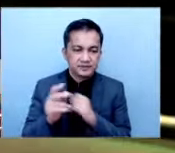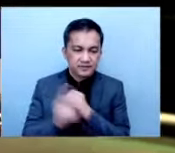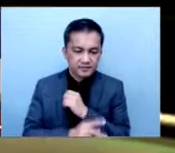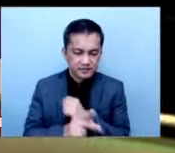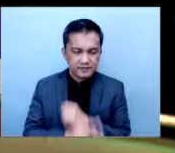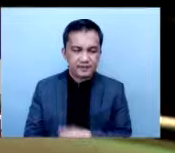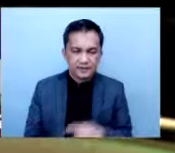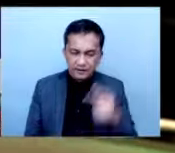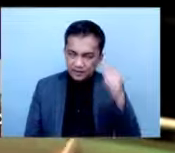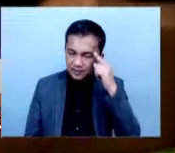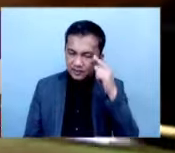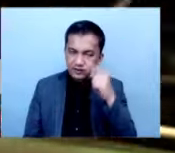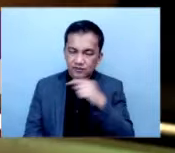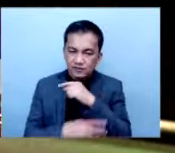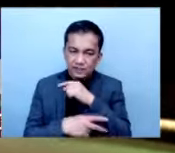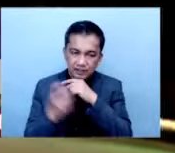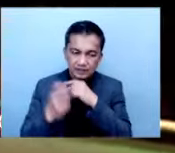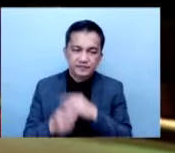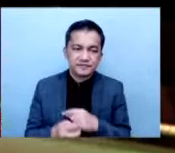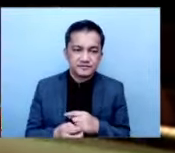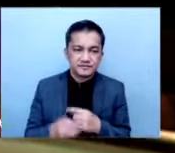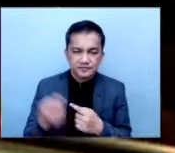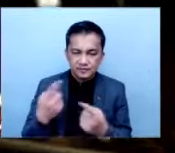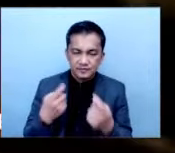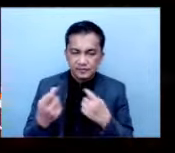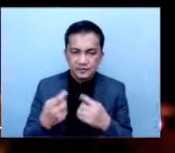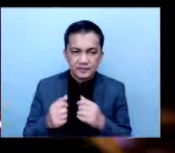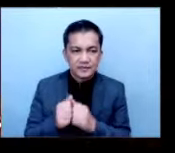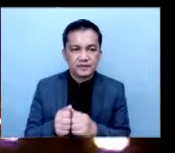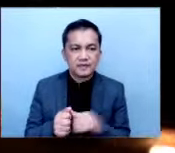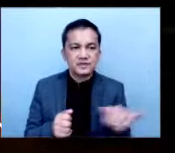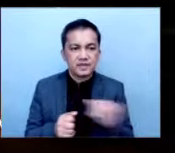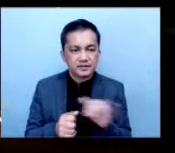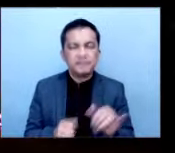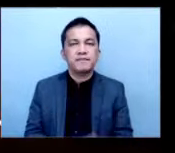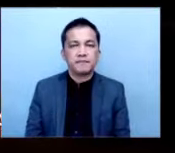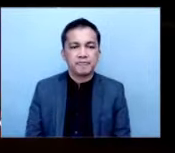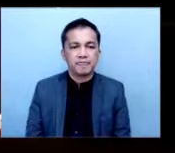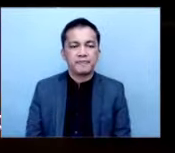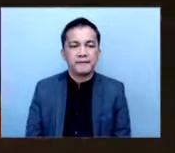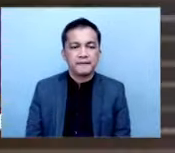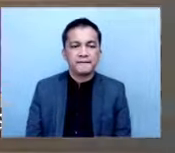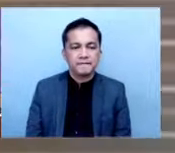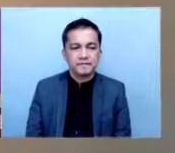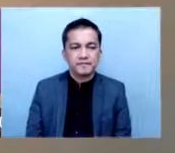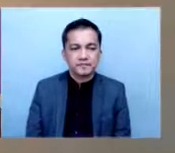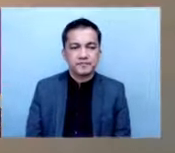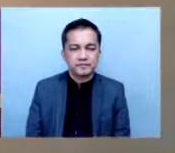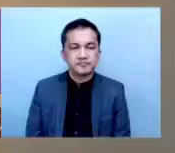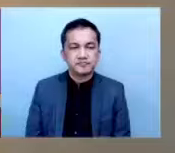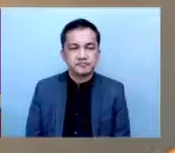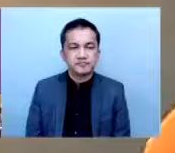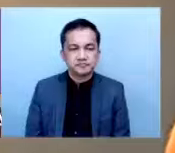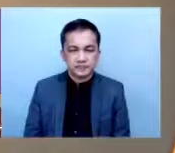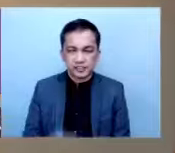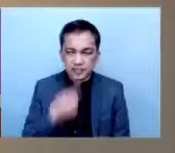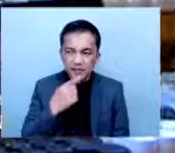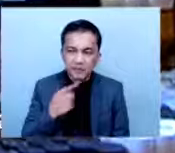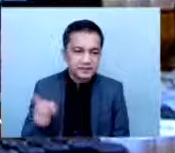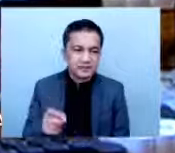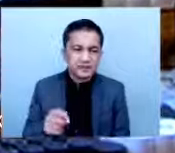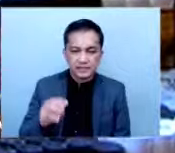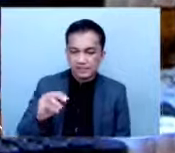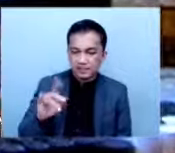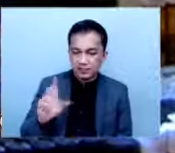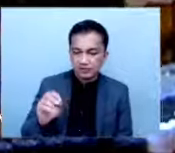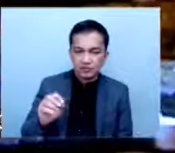na-hack nga eh Oo eh tanong ng tanong ung mga kasama namin ganun din parehas Oo na sinasabi ni nila namroblema rin si Miko na